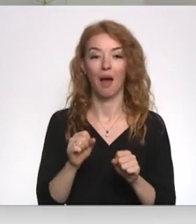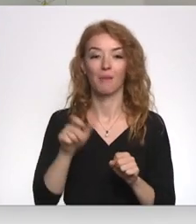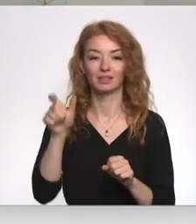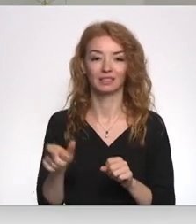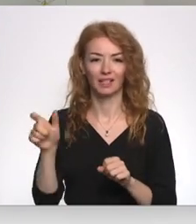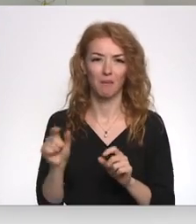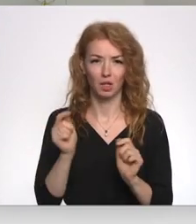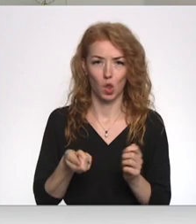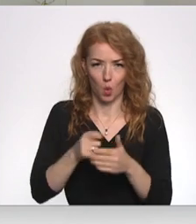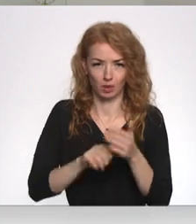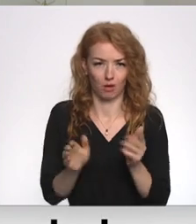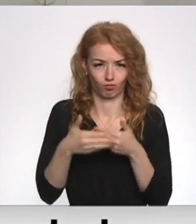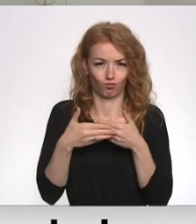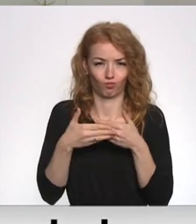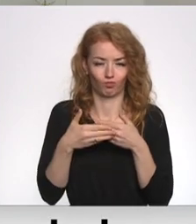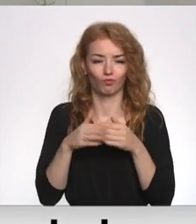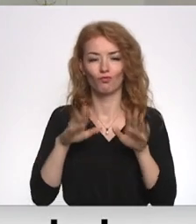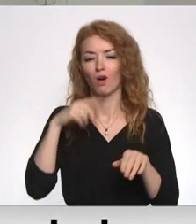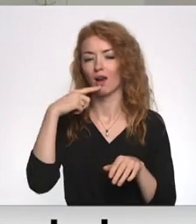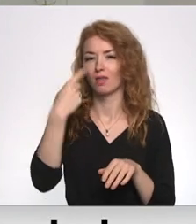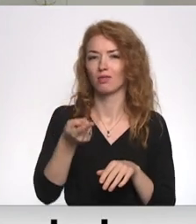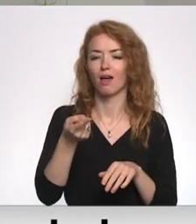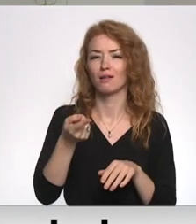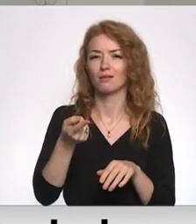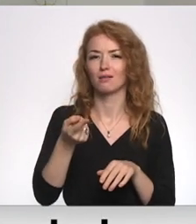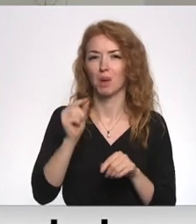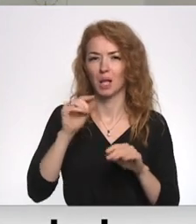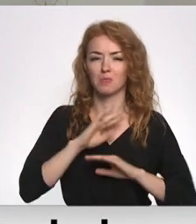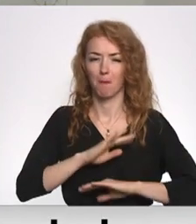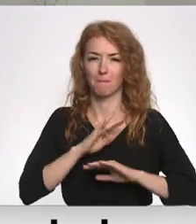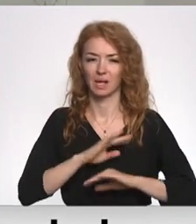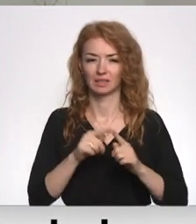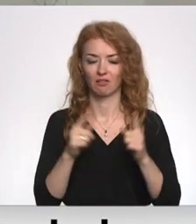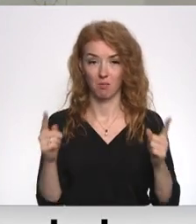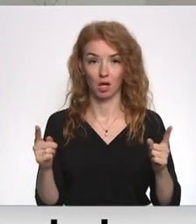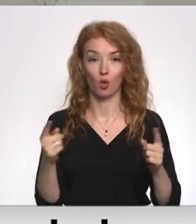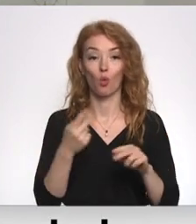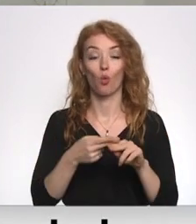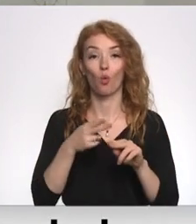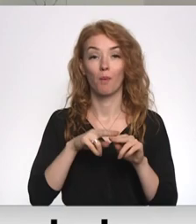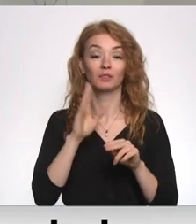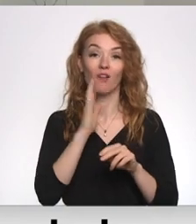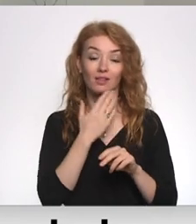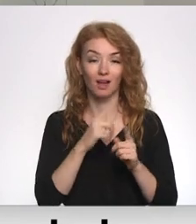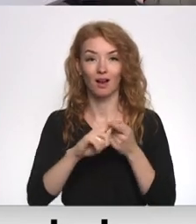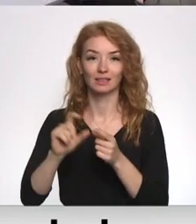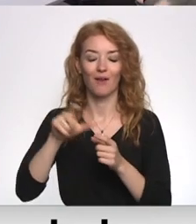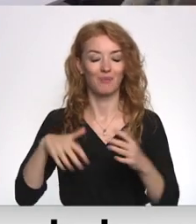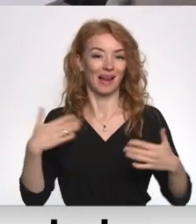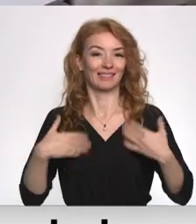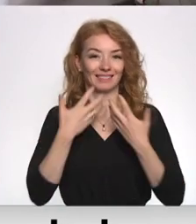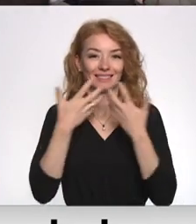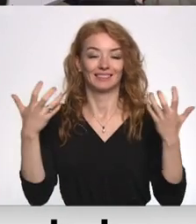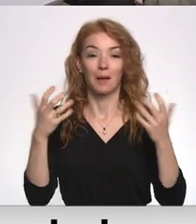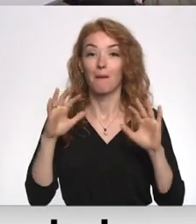nu, noslēgtāk, nu, var teikt, ka tāda depresija ir periods, ja, un vasarā visi atkal ir priesīgs.